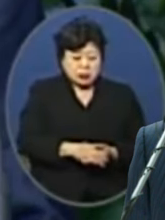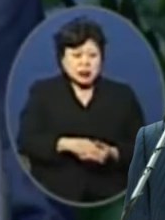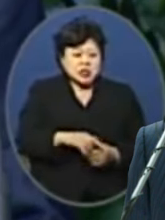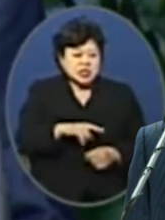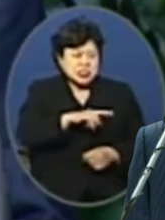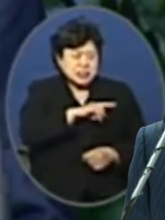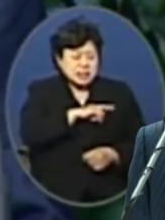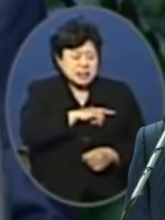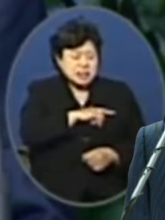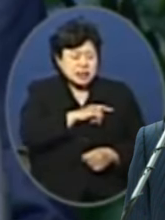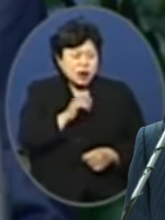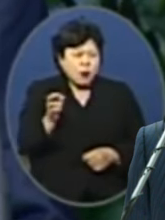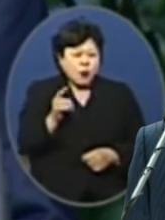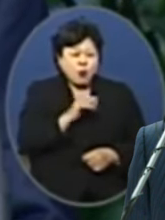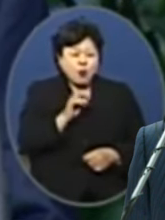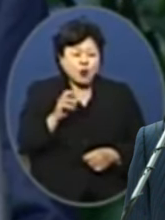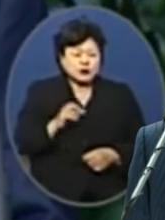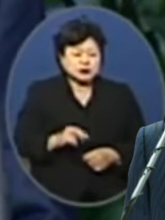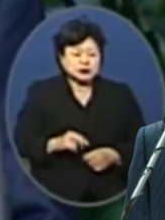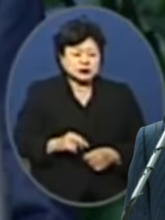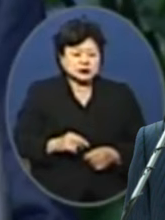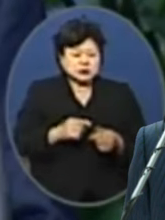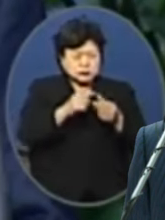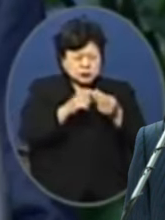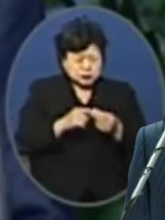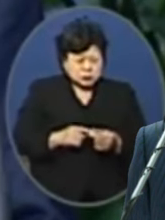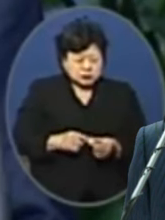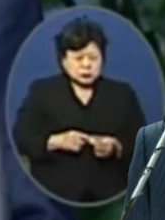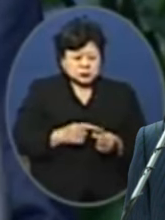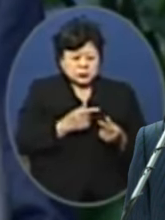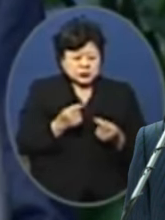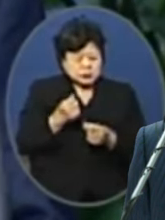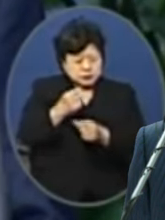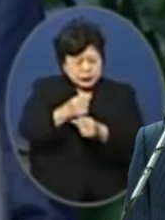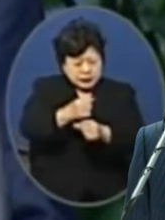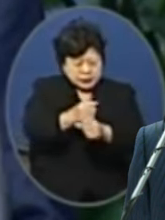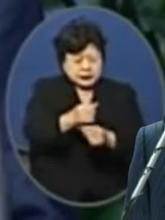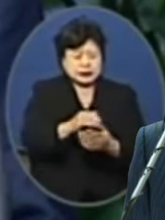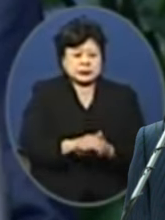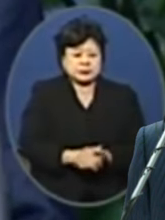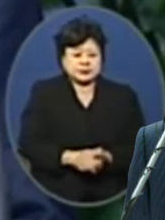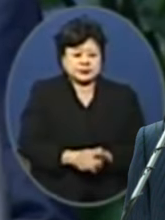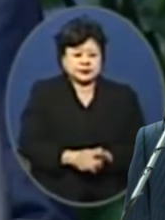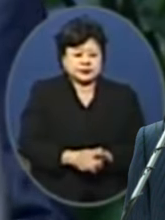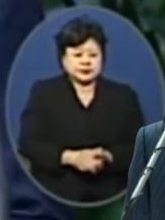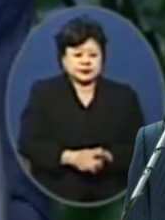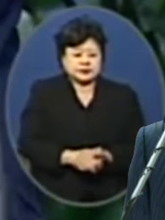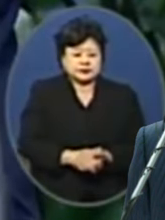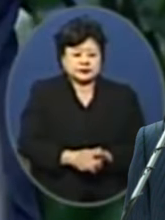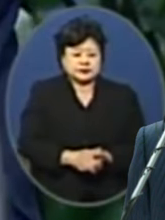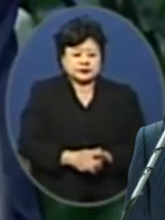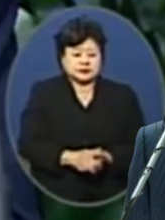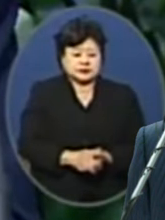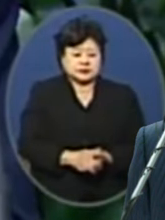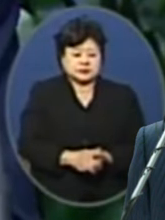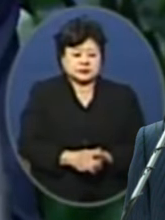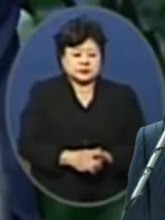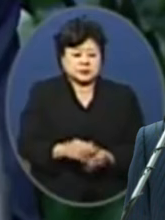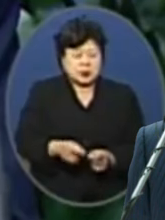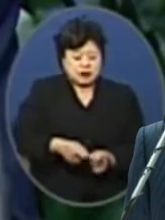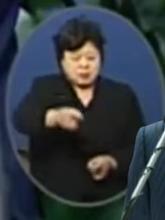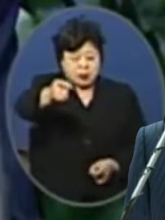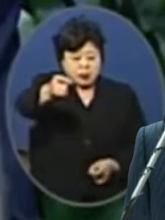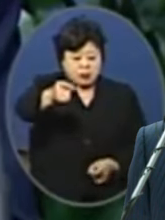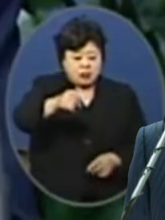코드입니다 콩코드는 것은 문장에 시체가 같도록 만드는 것을 콩코드 라는데이 많은